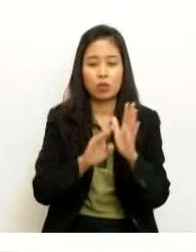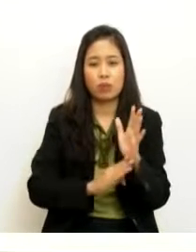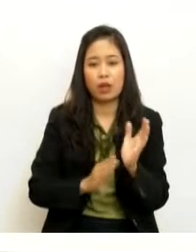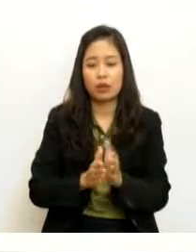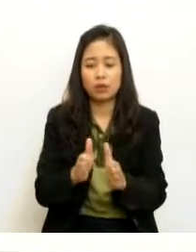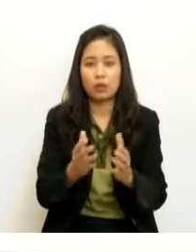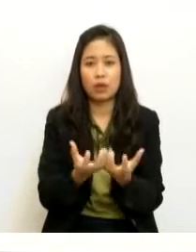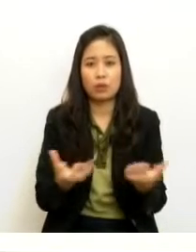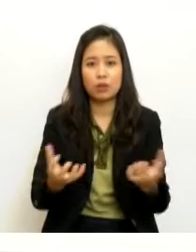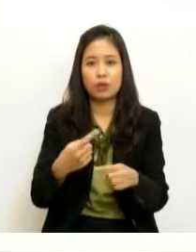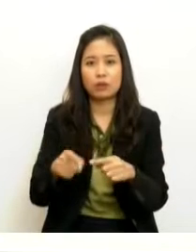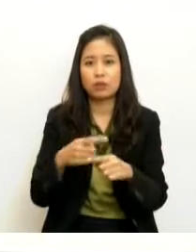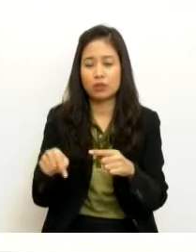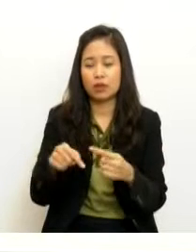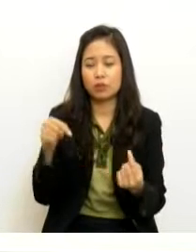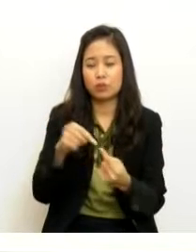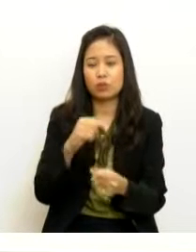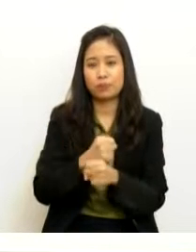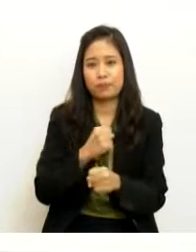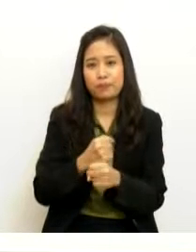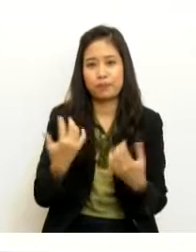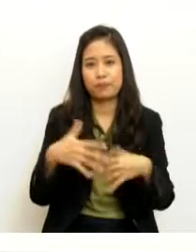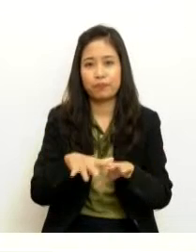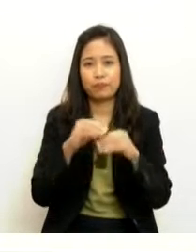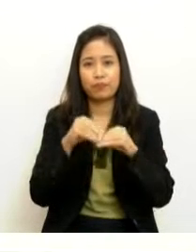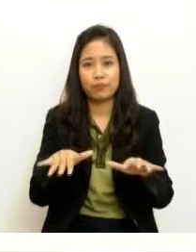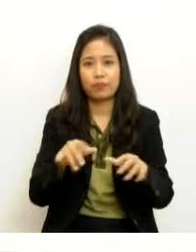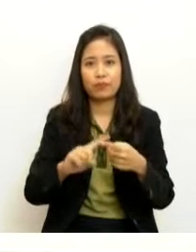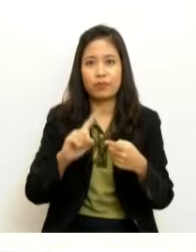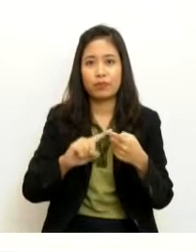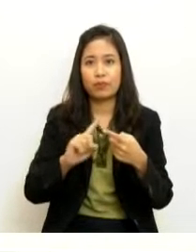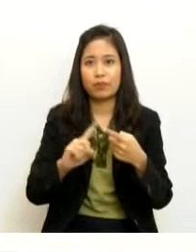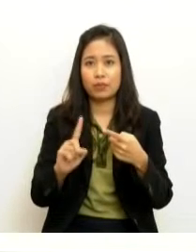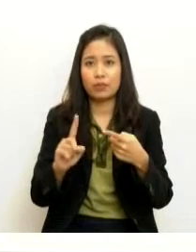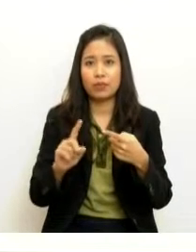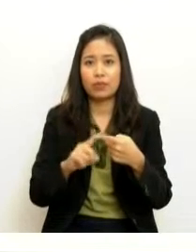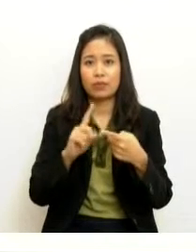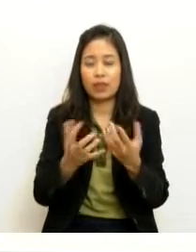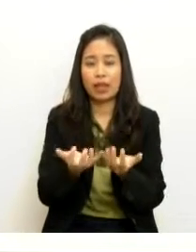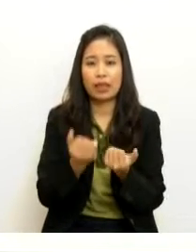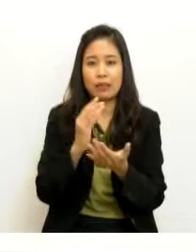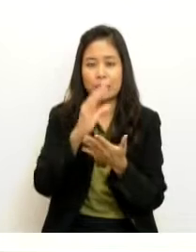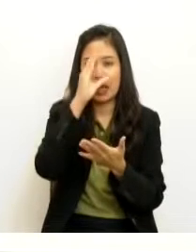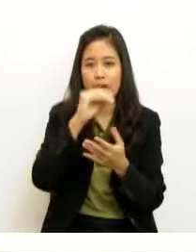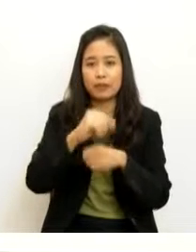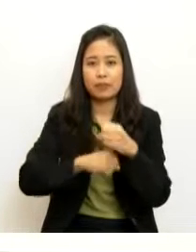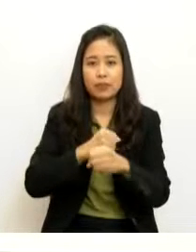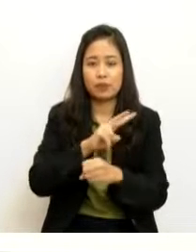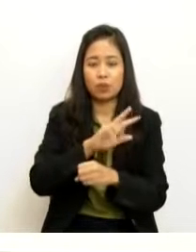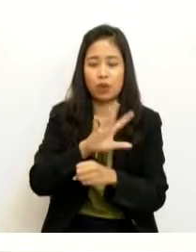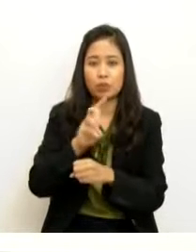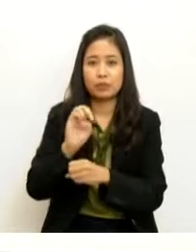ในการทำงานอยู่ประมาณ3ประเด็นด้วยกันประเด็นที่1เนี่ยเราจะพูดถึงเรื่องการรับนักเรียนประจำปีการศึกษา